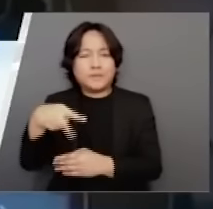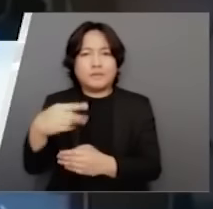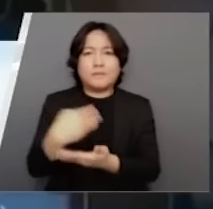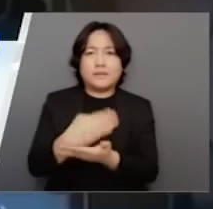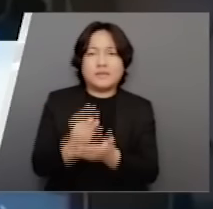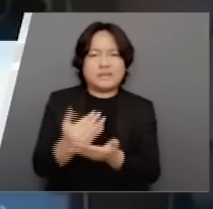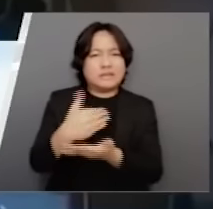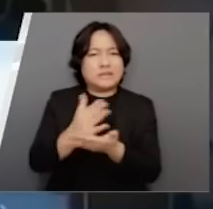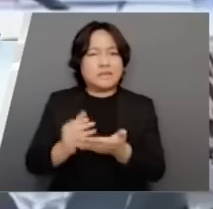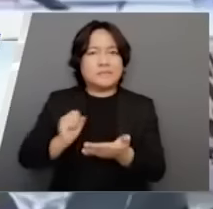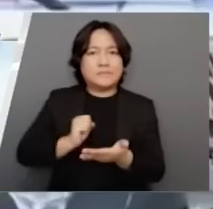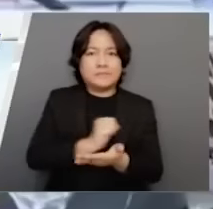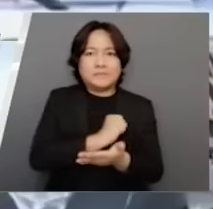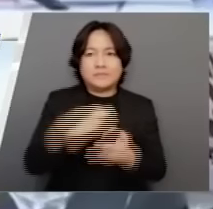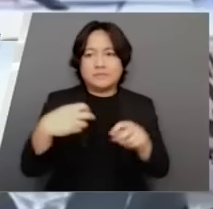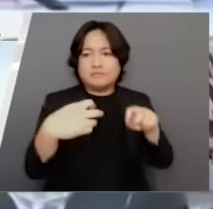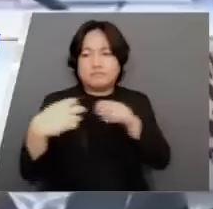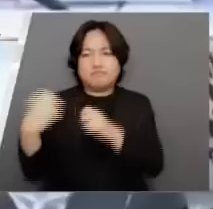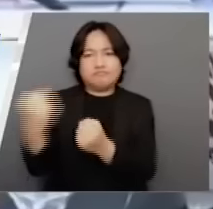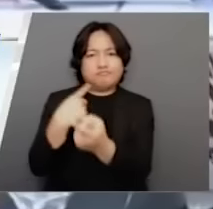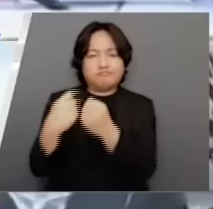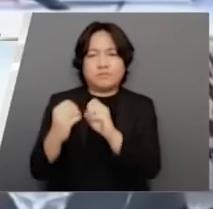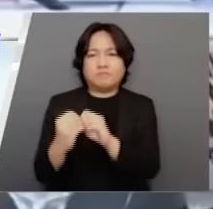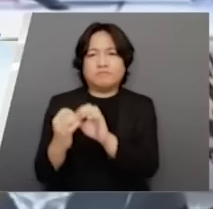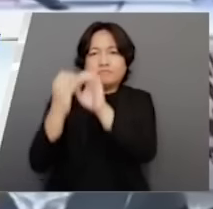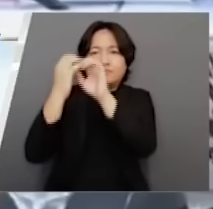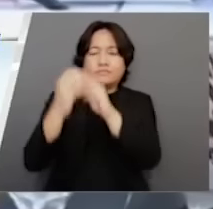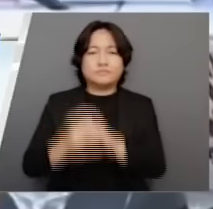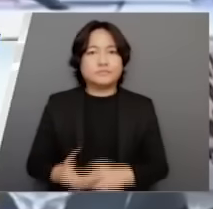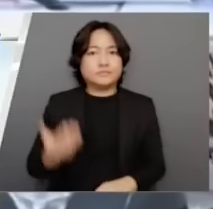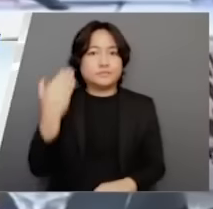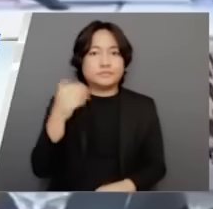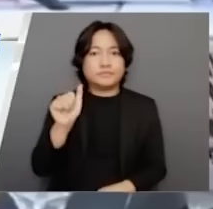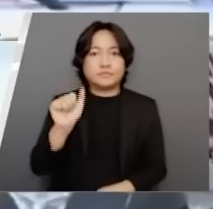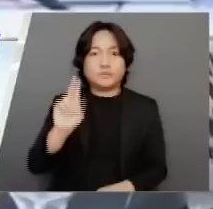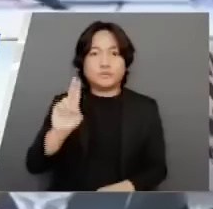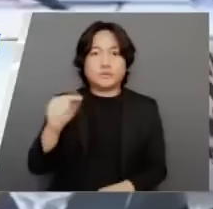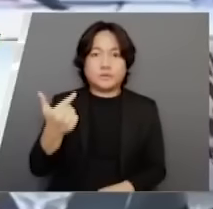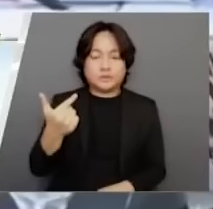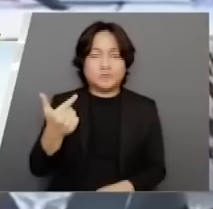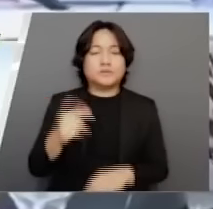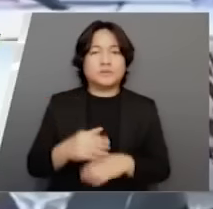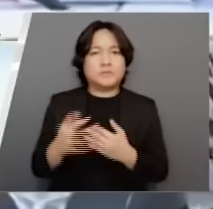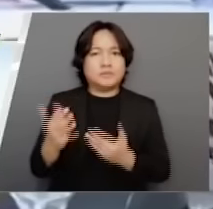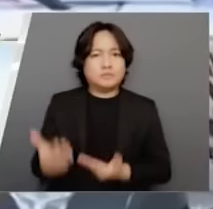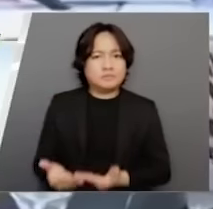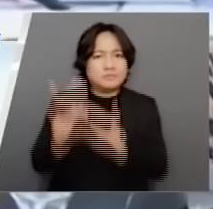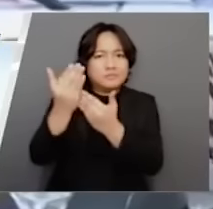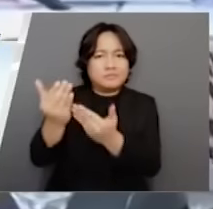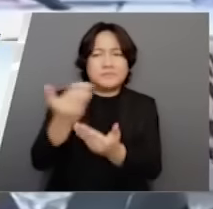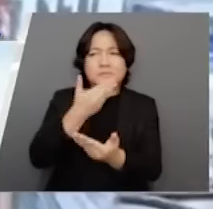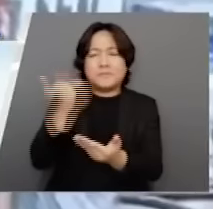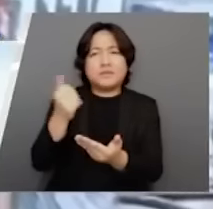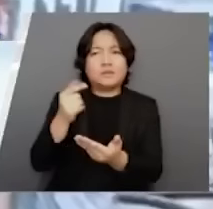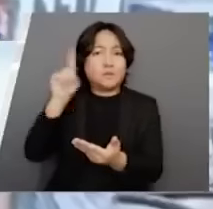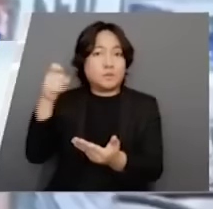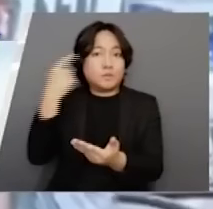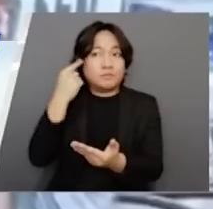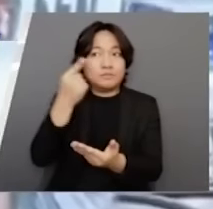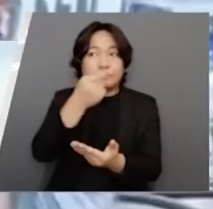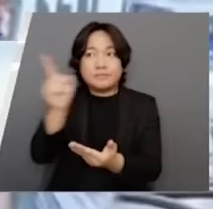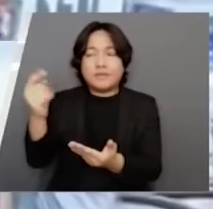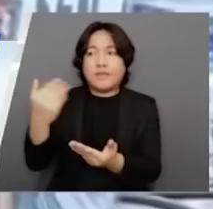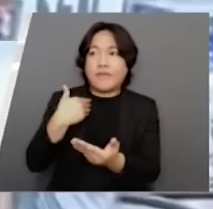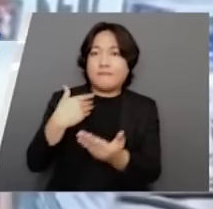at kongresista. Nitong Agosto, iminungkahi sa Senado na ilaan na lang sa iba pang ahensya ng gobyerno ang pondo para sa kanyang